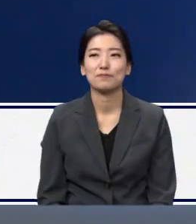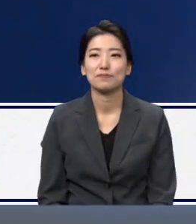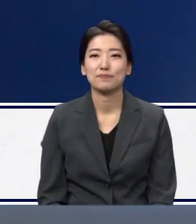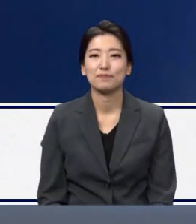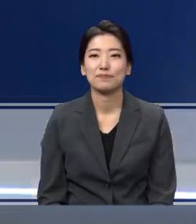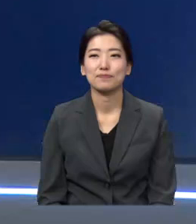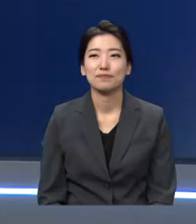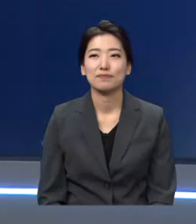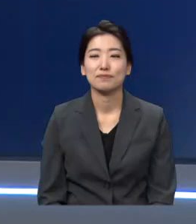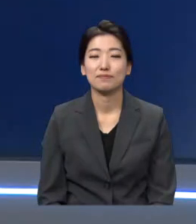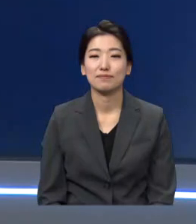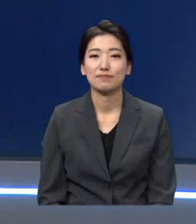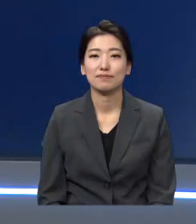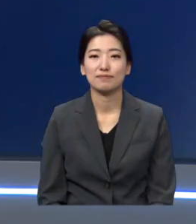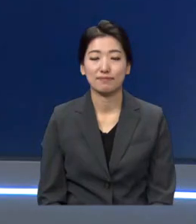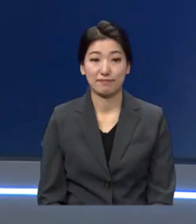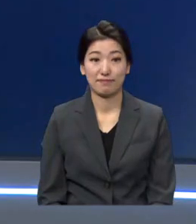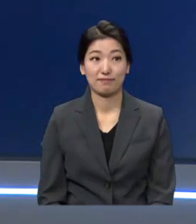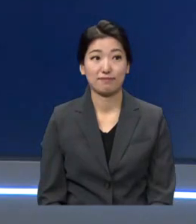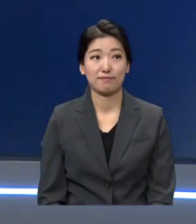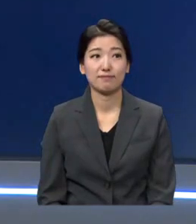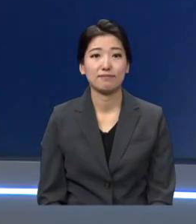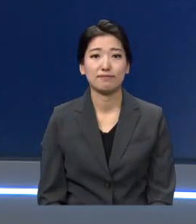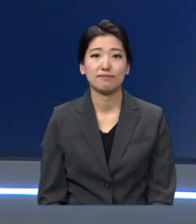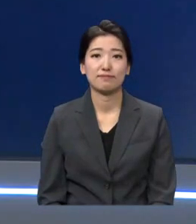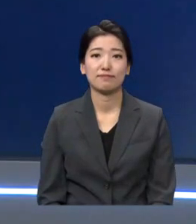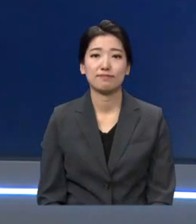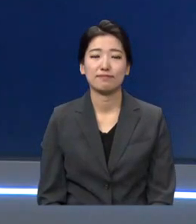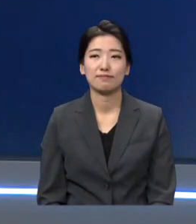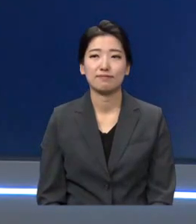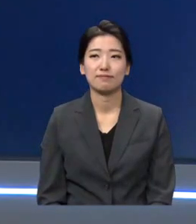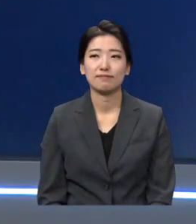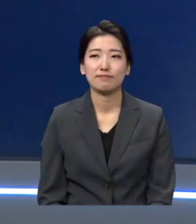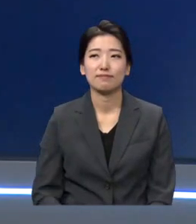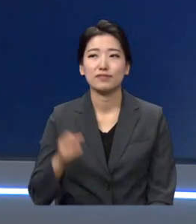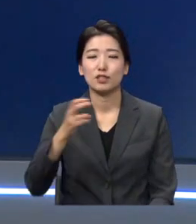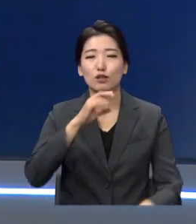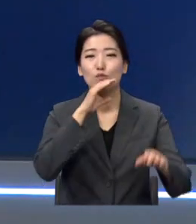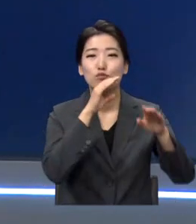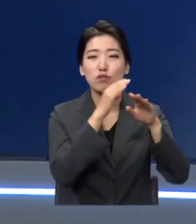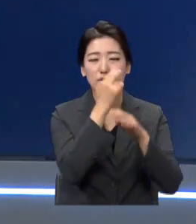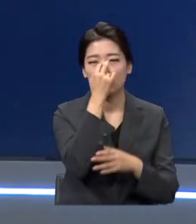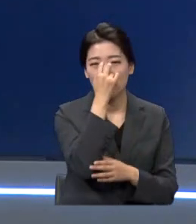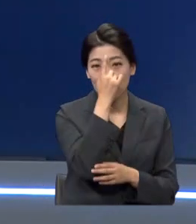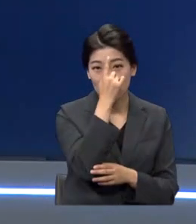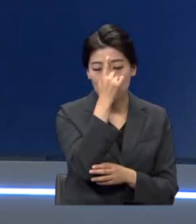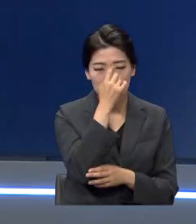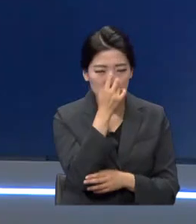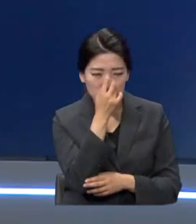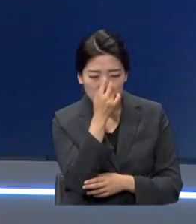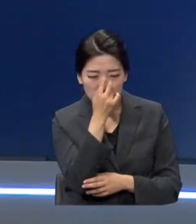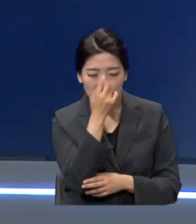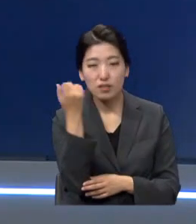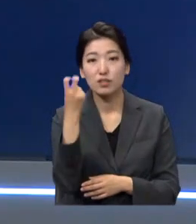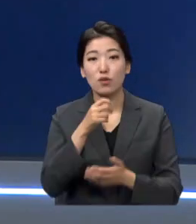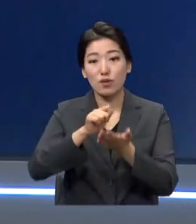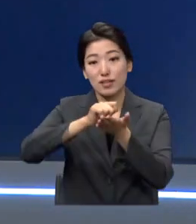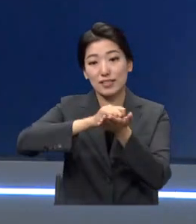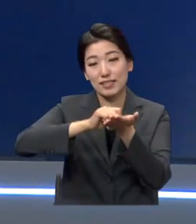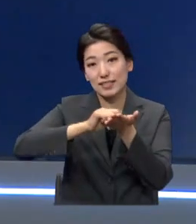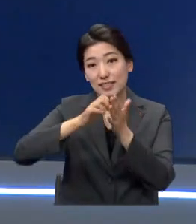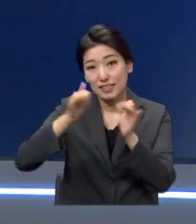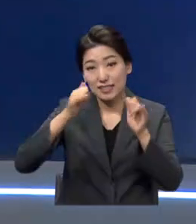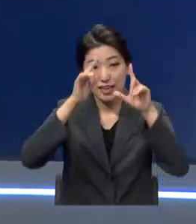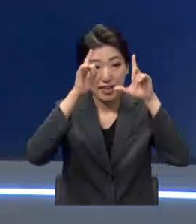박히네요네이 사실 북한 경호원들 뿐만이 아니라 사진 기자들 같이 따라온 사진 기자들도 굉장히